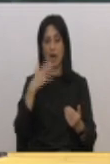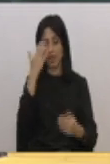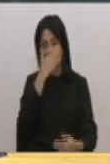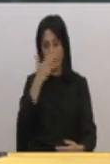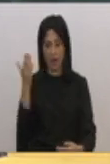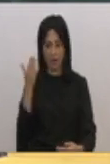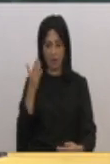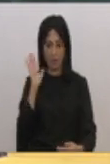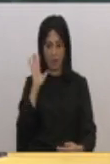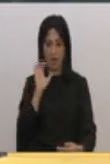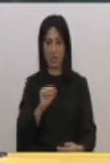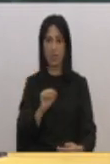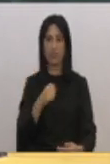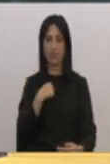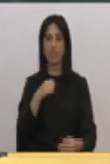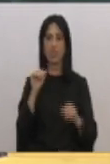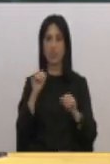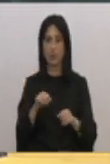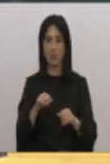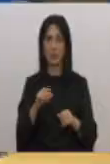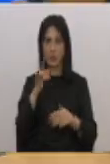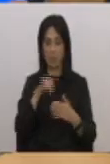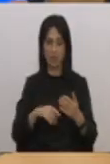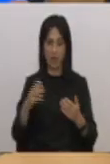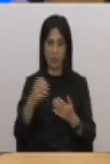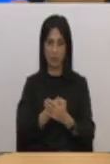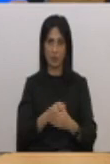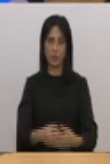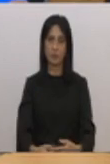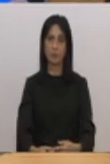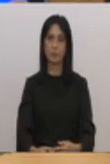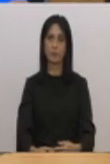ხალხის მხარდაჭერით ჩვენ შევძლებთ დამაჯერებელი გამარჯვების მოპოვებას.